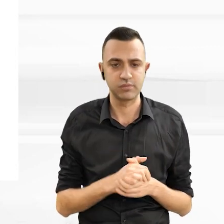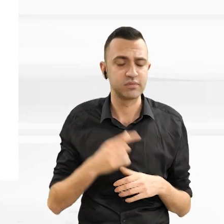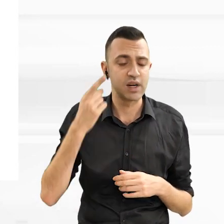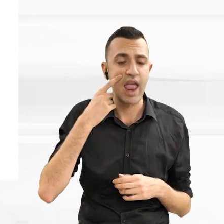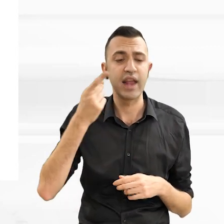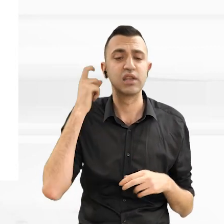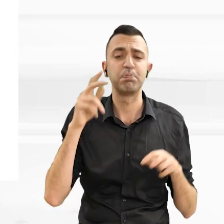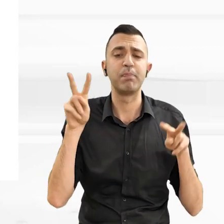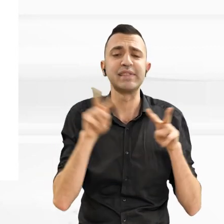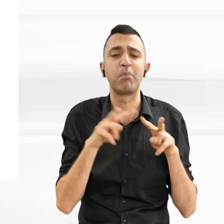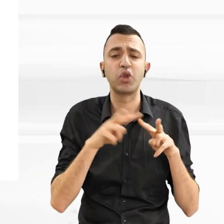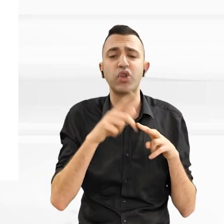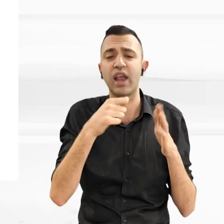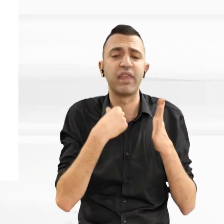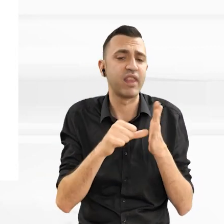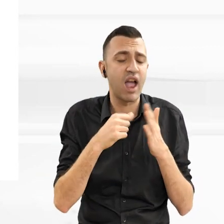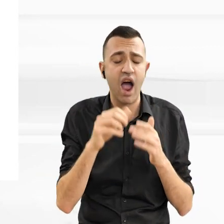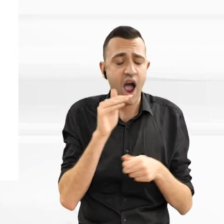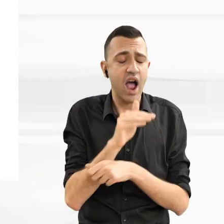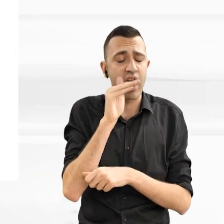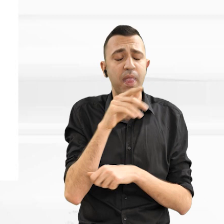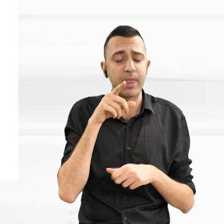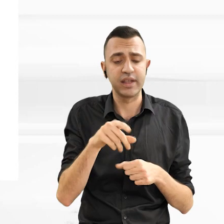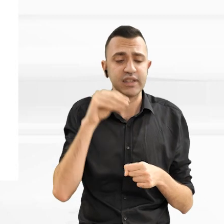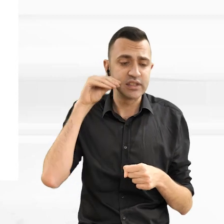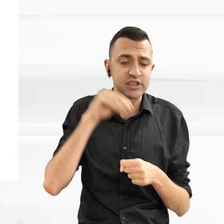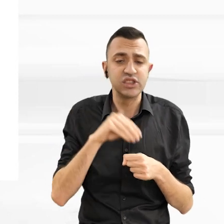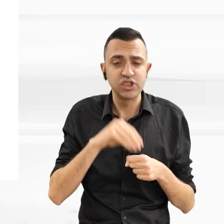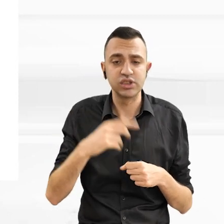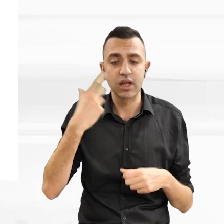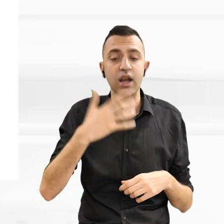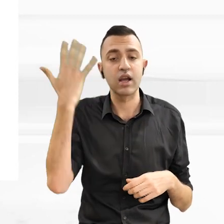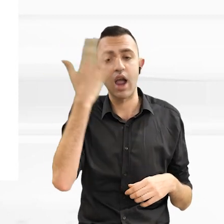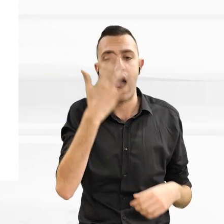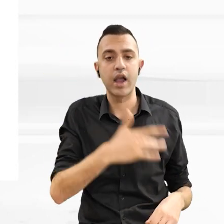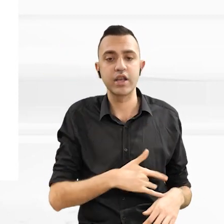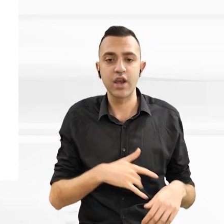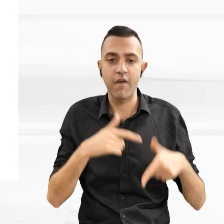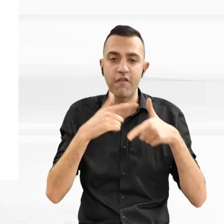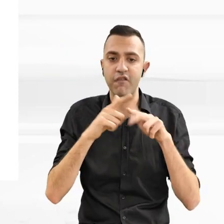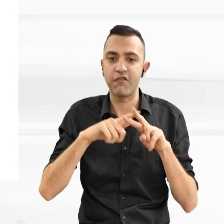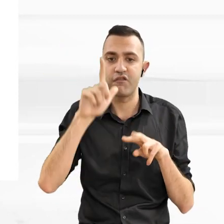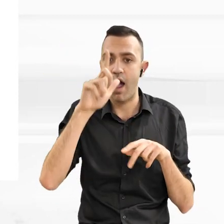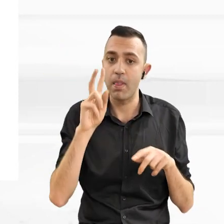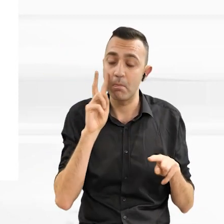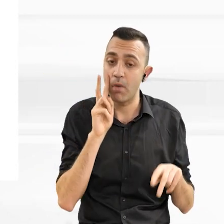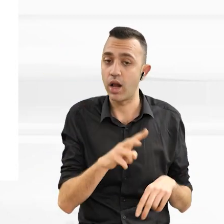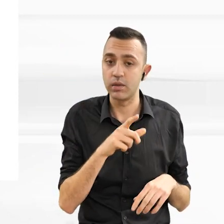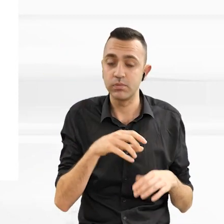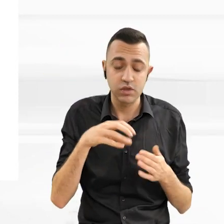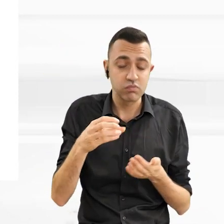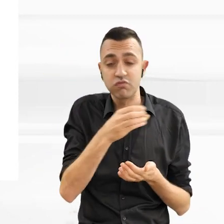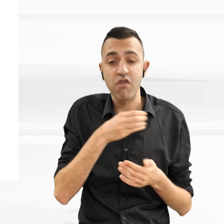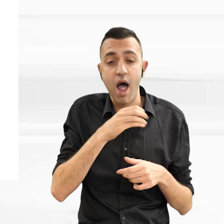Eskiden Mezopotamya'da hayatı işlevler için en gerekli organ olarak görülen karaciğerin halına bakın ilk defa sayesinde